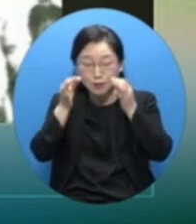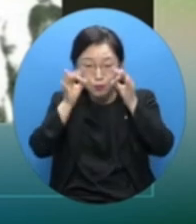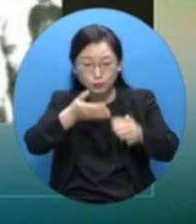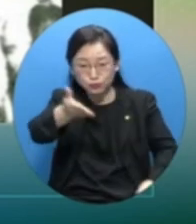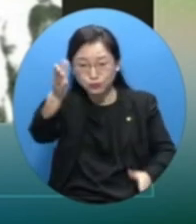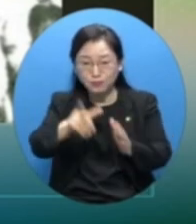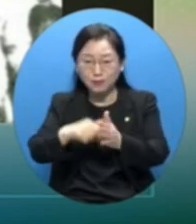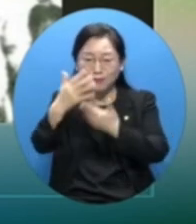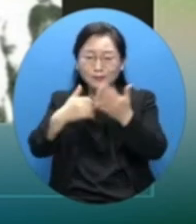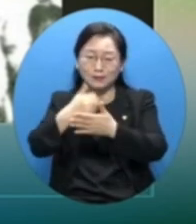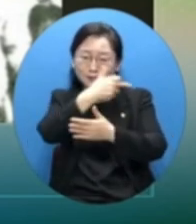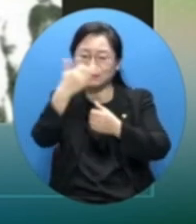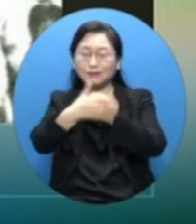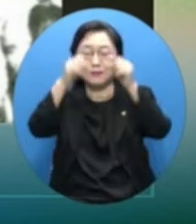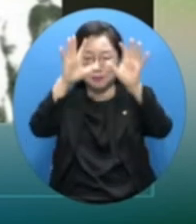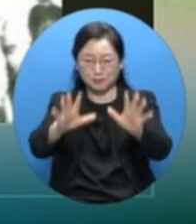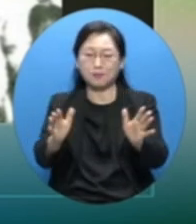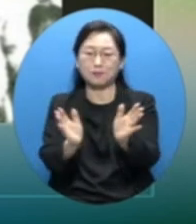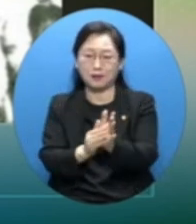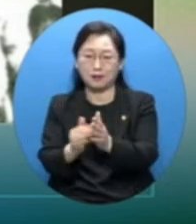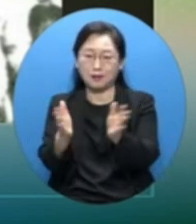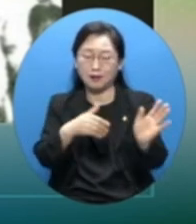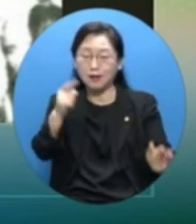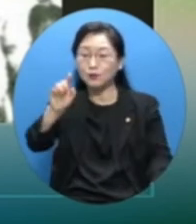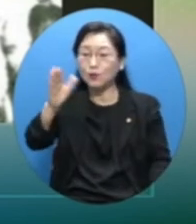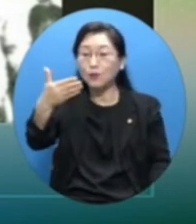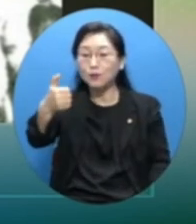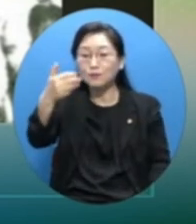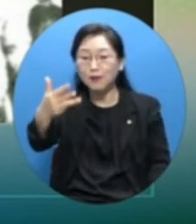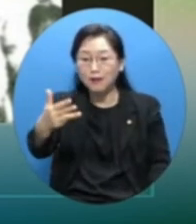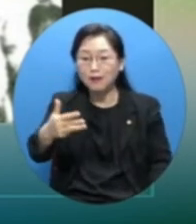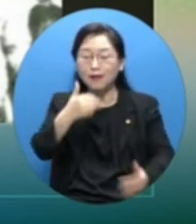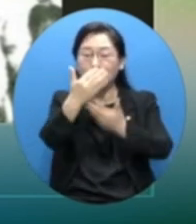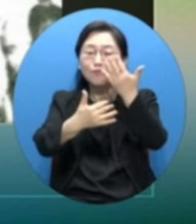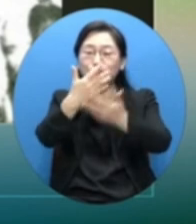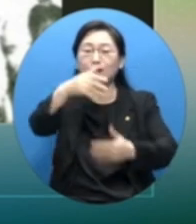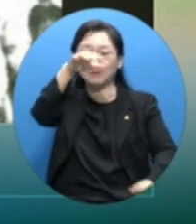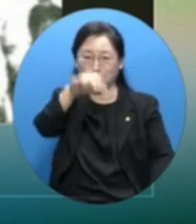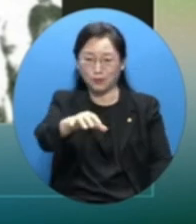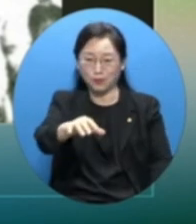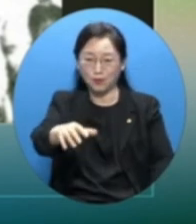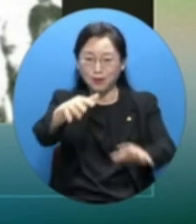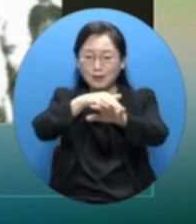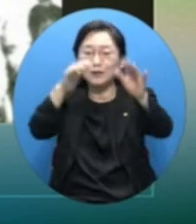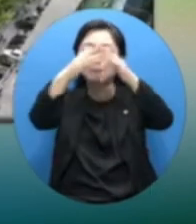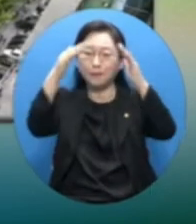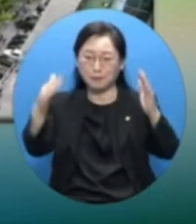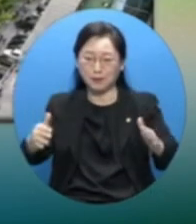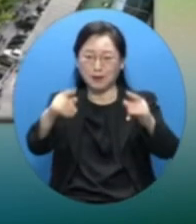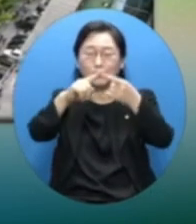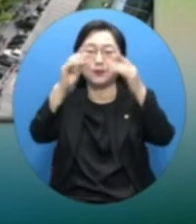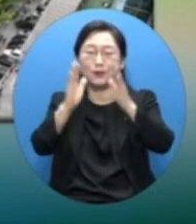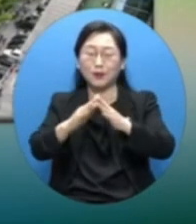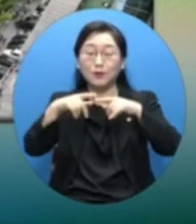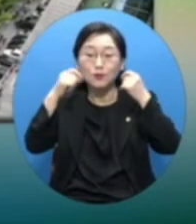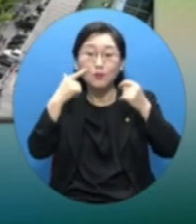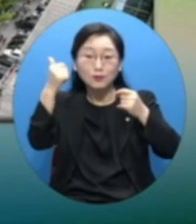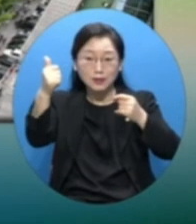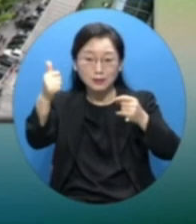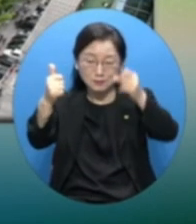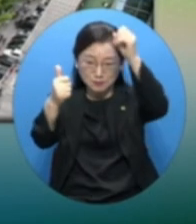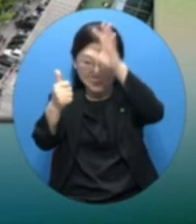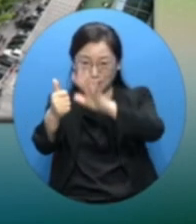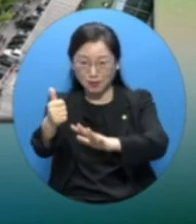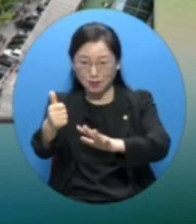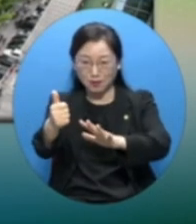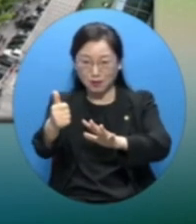임하였던 것입니다. 이 놀라운 성령 역사가 1958년 우리 불광동 천막교회에서 우리 조용기 목사님을 통하여 다시 이어져서